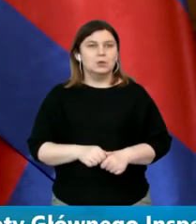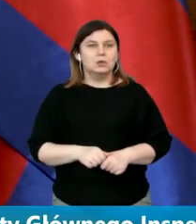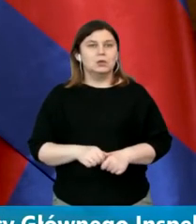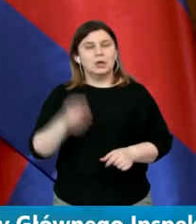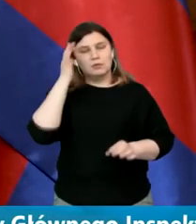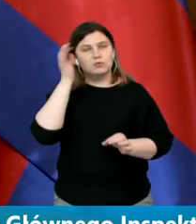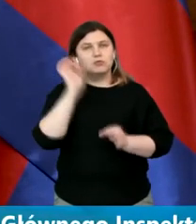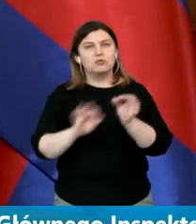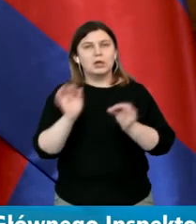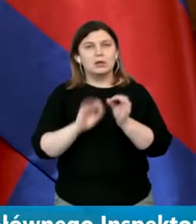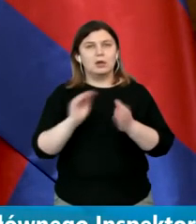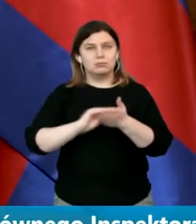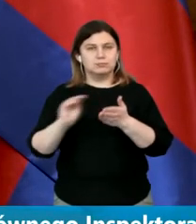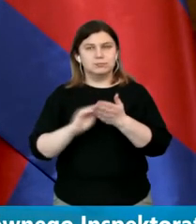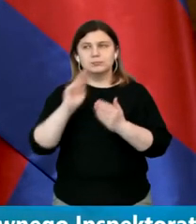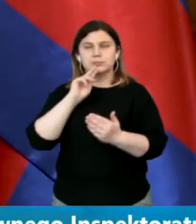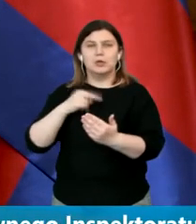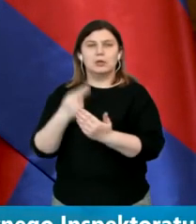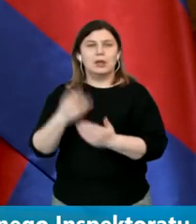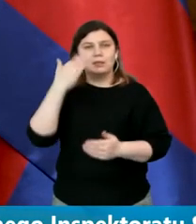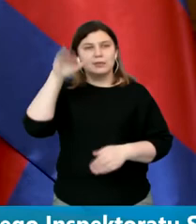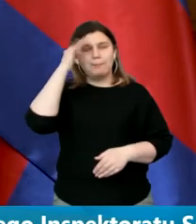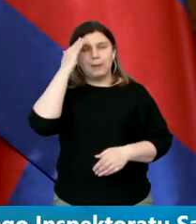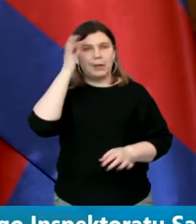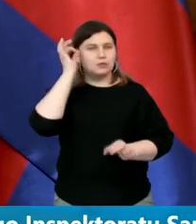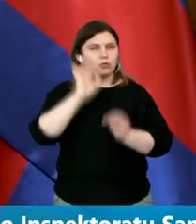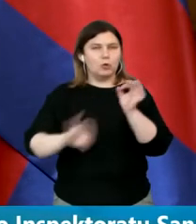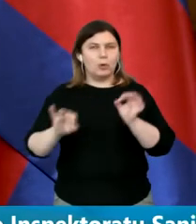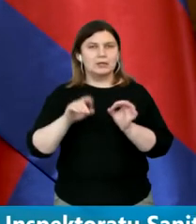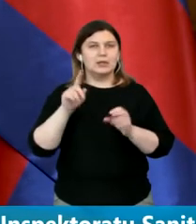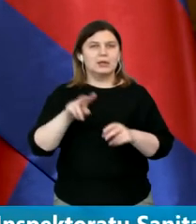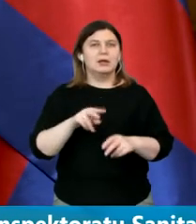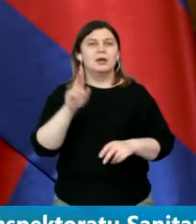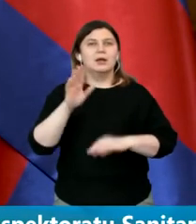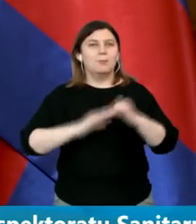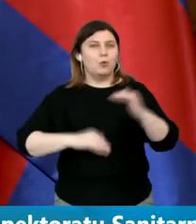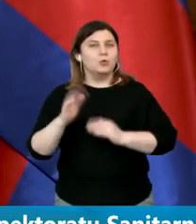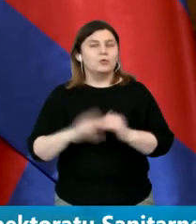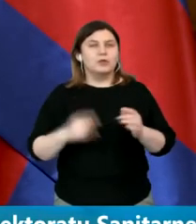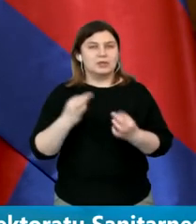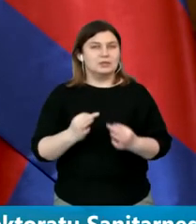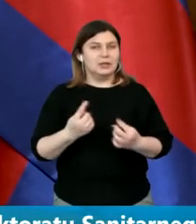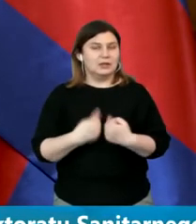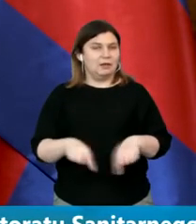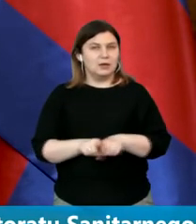szczegółowo spróbujemy Panu odpisać, ponieważ nie pamiętam dokładnej daty. Jest tyle inwestycji w Szczecinie w tej chwili realizowanych, że trudno